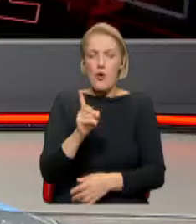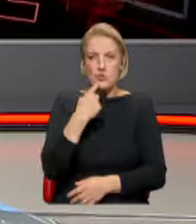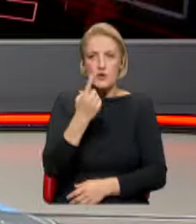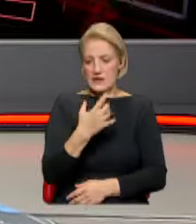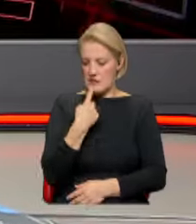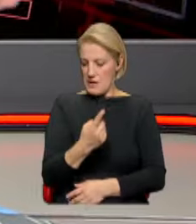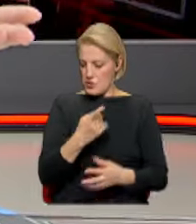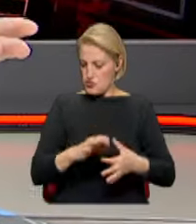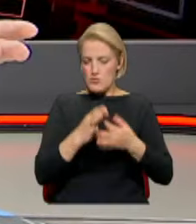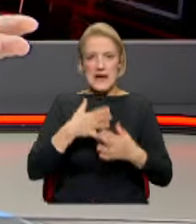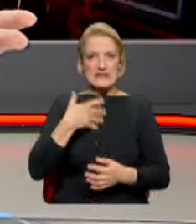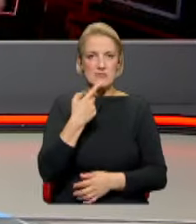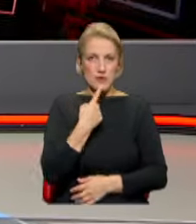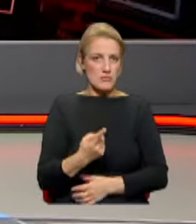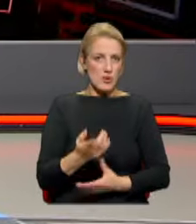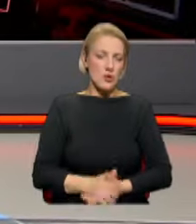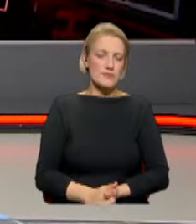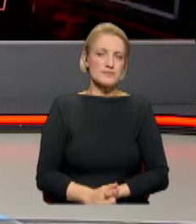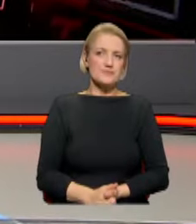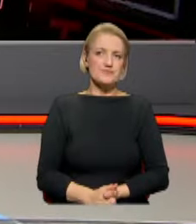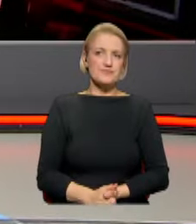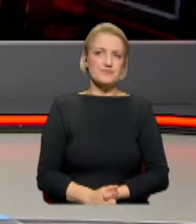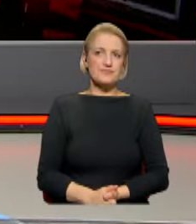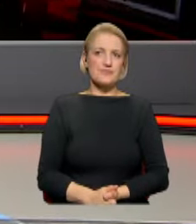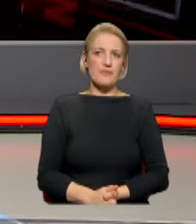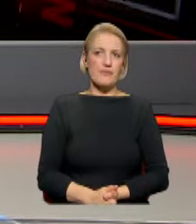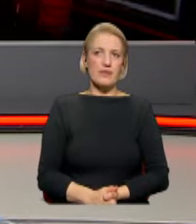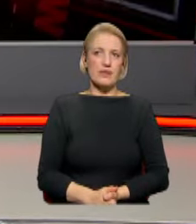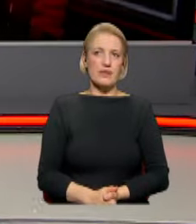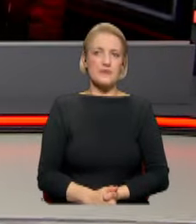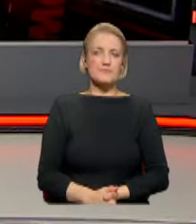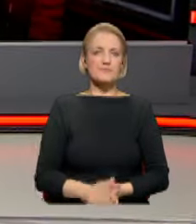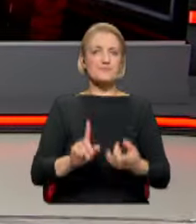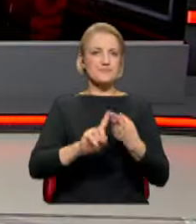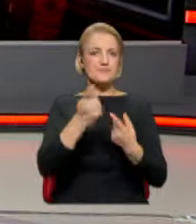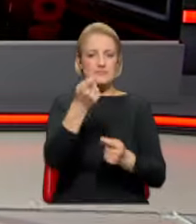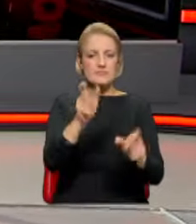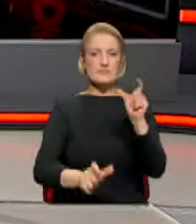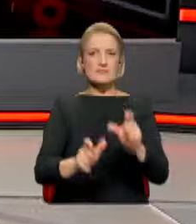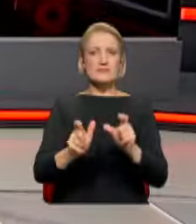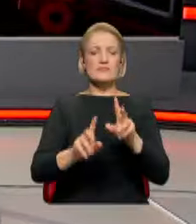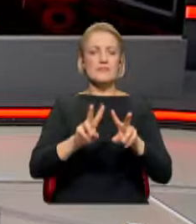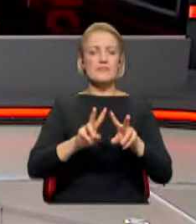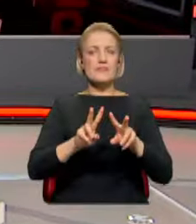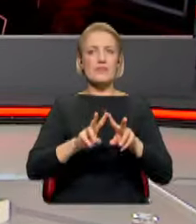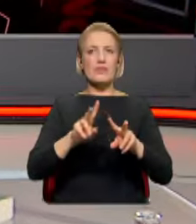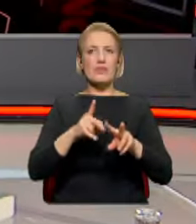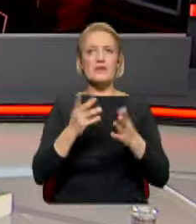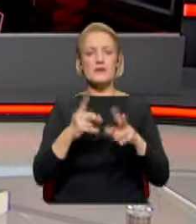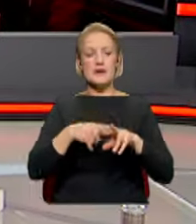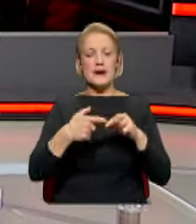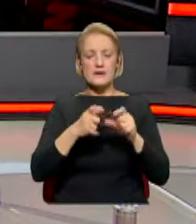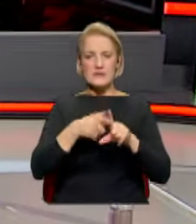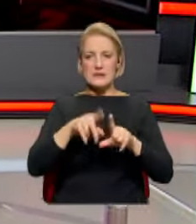söyledi Demek ki çözmüyor 10 dakikada çözülecek şeyi ve işçilere marjinal diyor